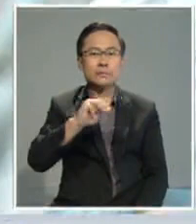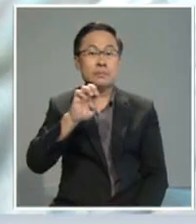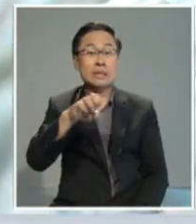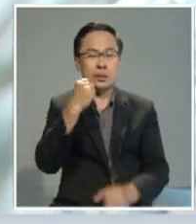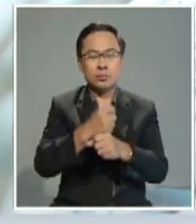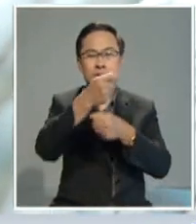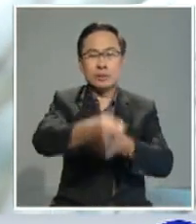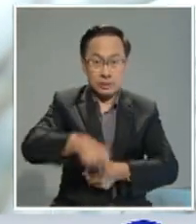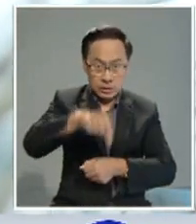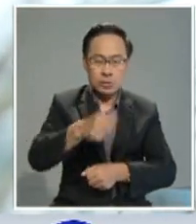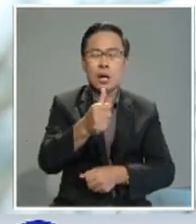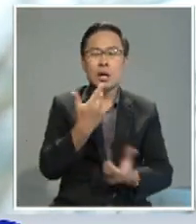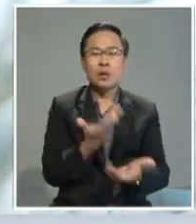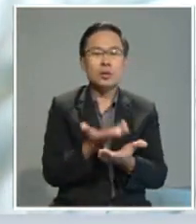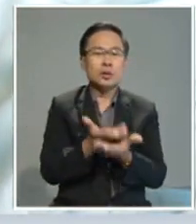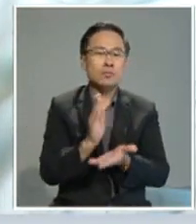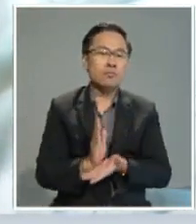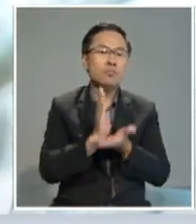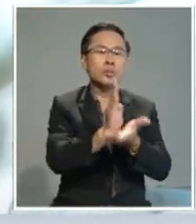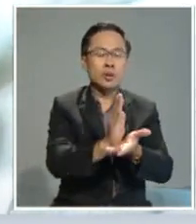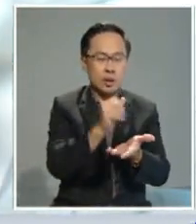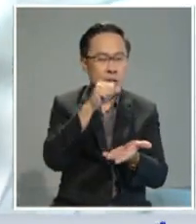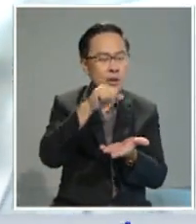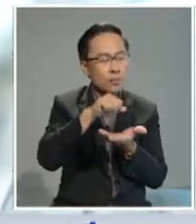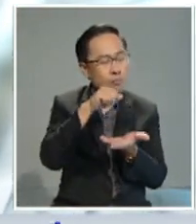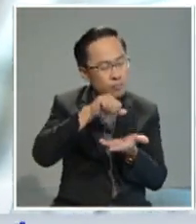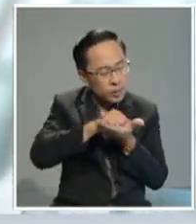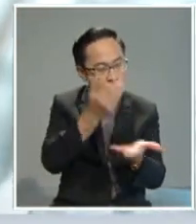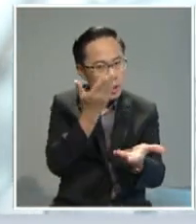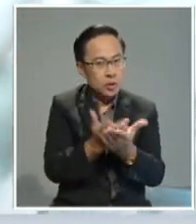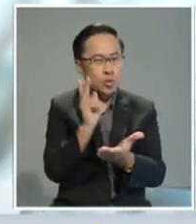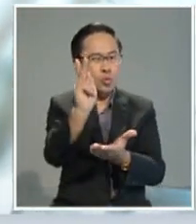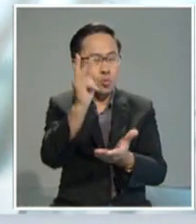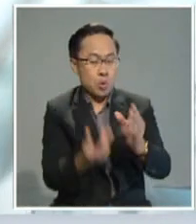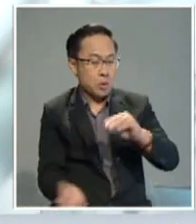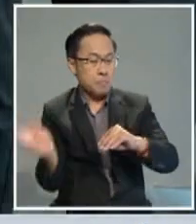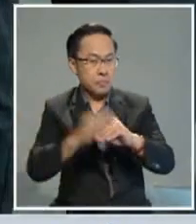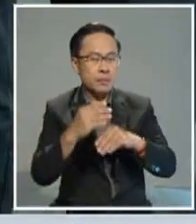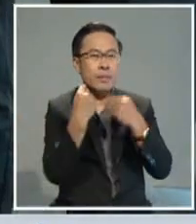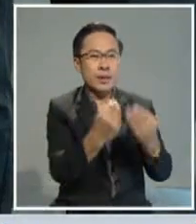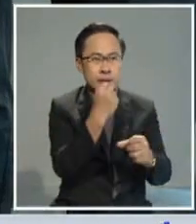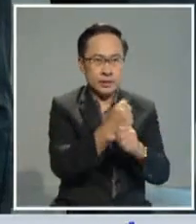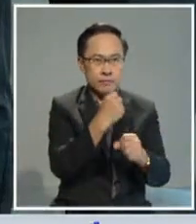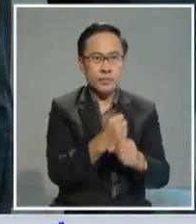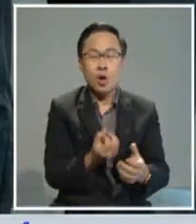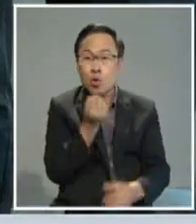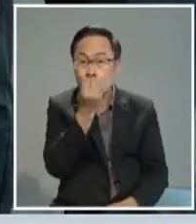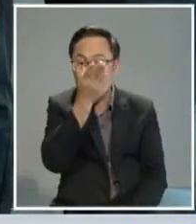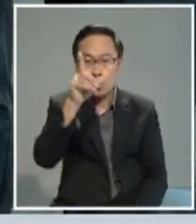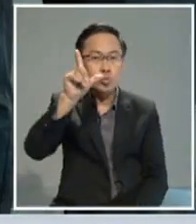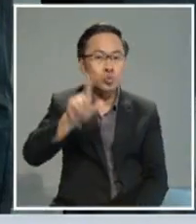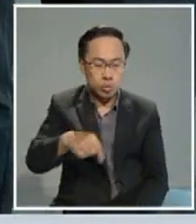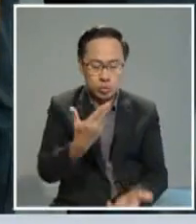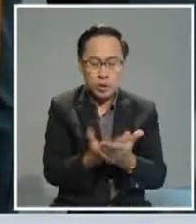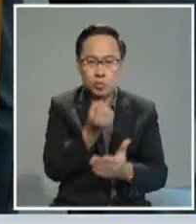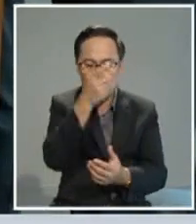ตรครับก็เลยให้บริการทางสินเชื่อเป็นการต่อยอดเพิ่ม โอ้ครับ ซึ่งเป็นอัตราดอกเบี้ยที่ค่อน